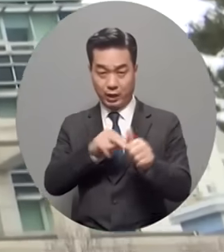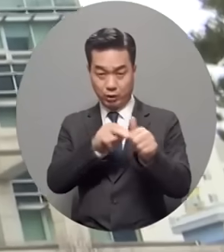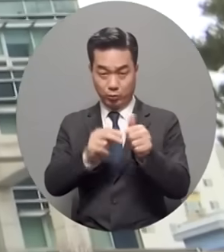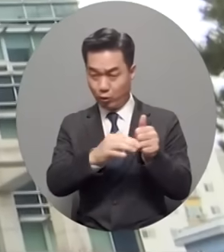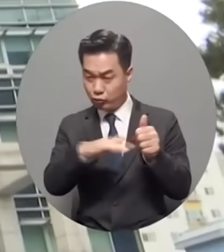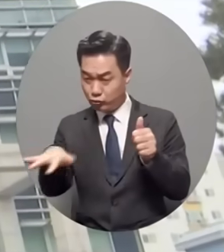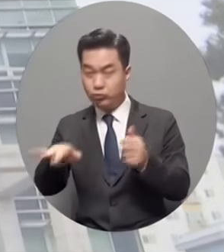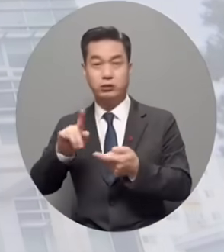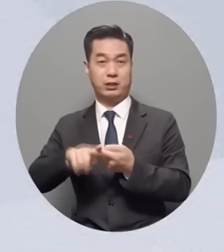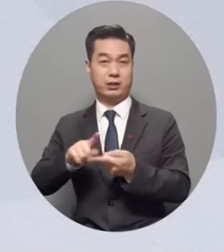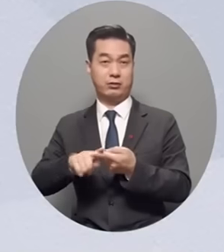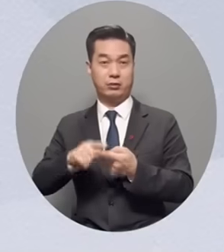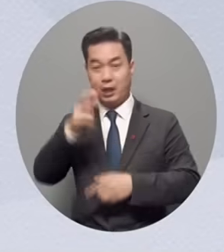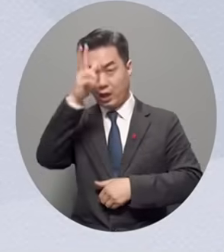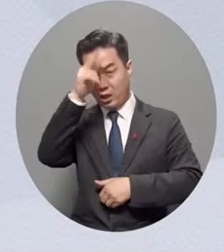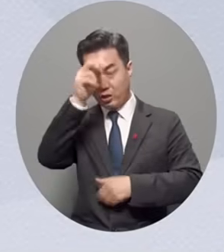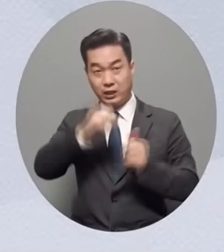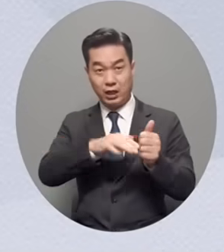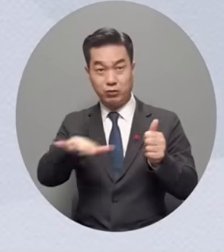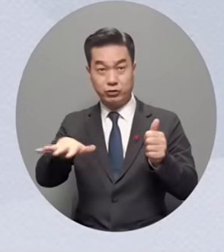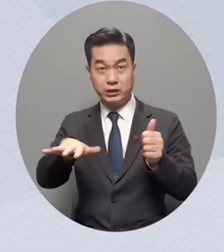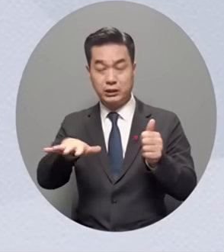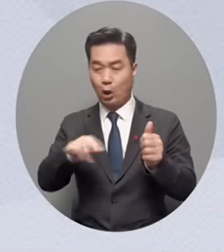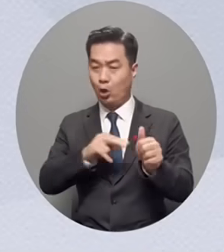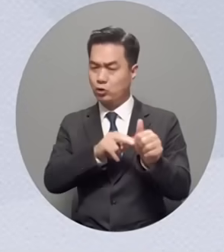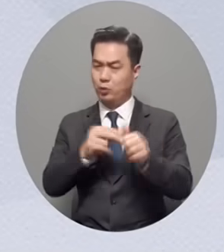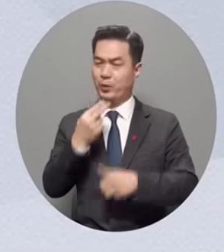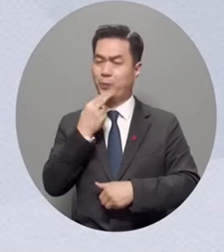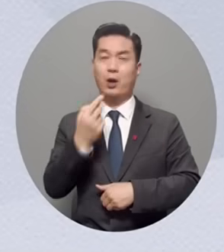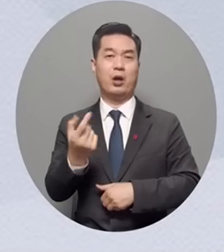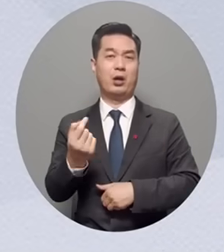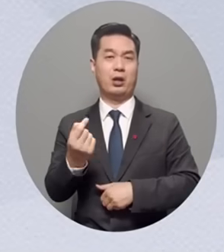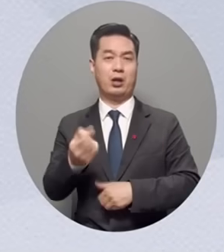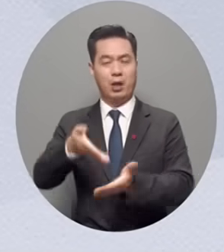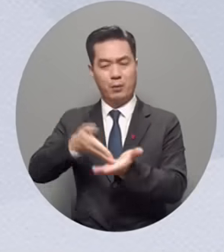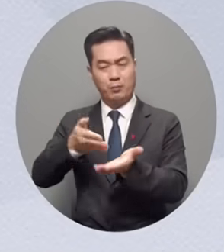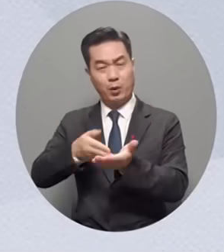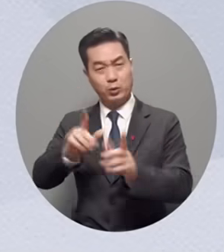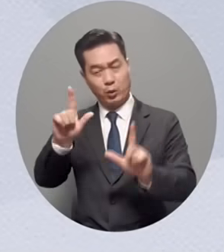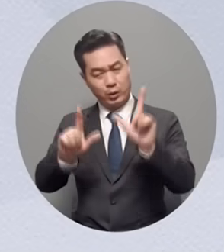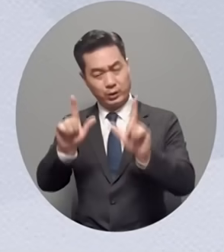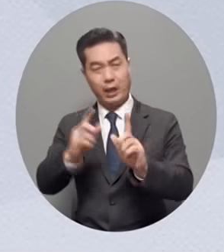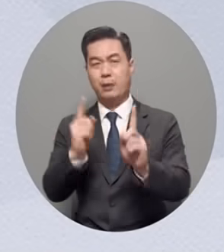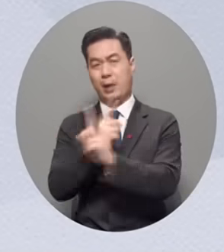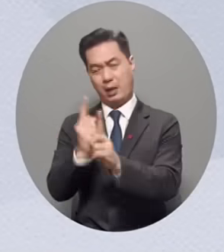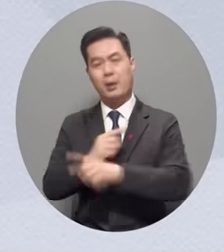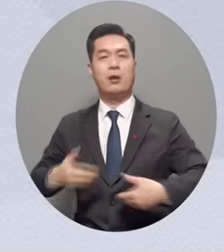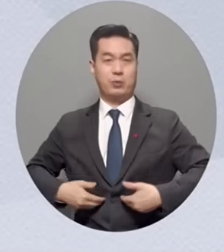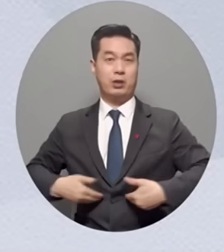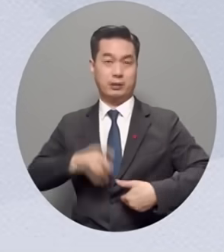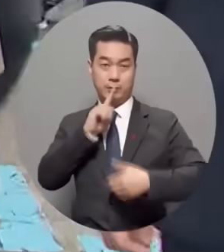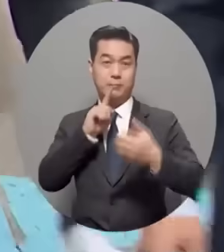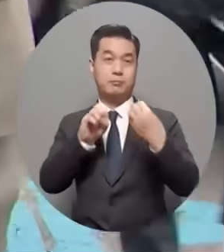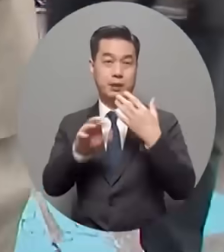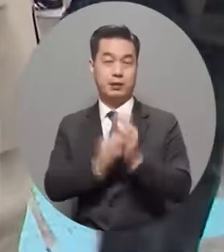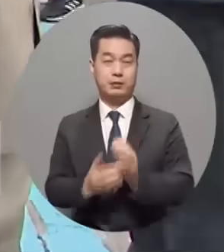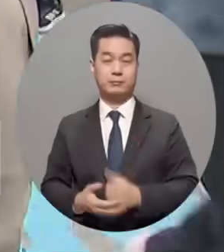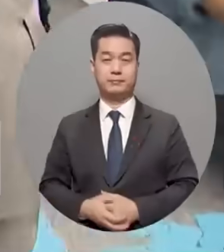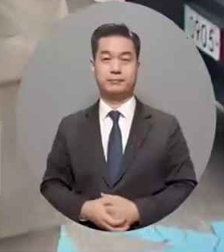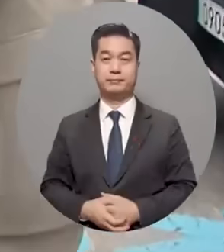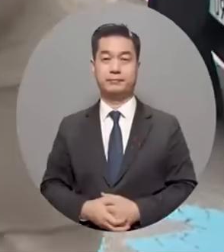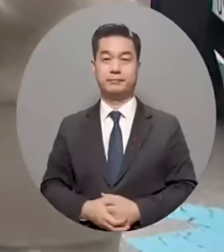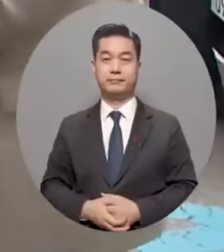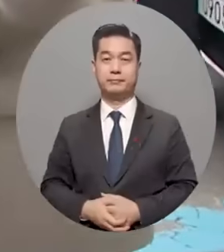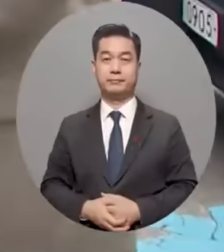지적에 대해선 경찰에서 유출된 정보는 없을 것이라며 보도 행태가 개선돼야 되는 것 아니겠냐고 답했습니다. MBC